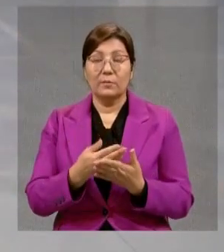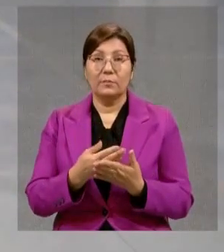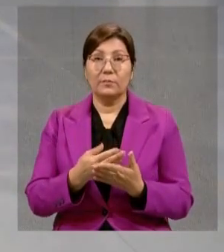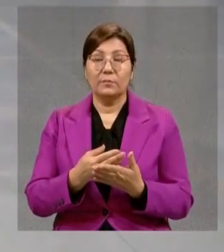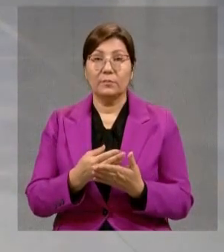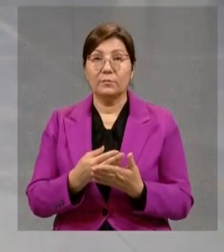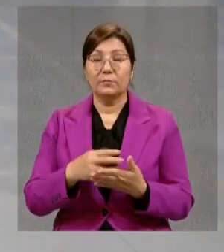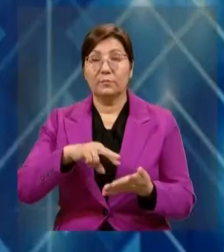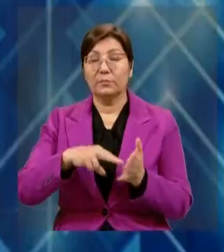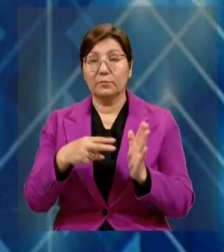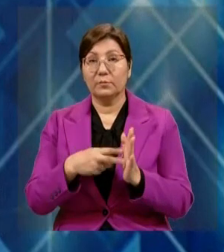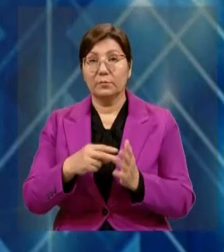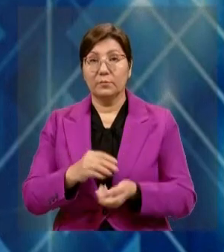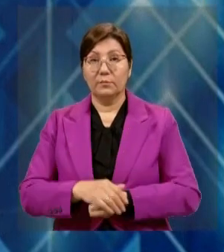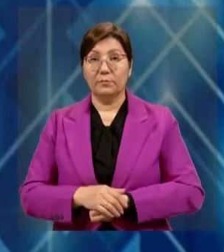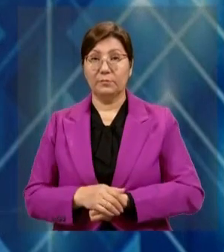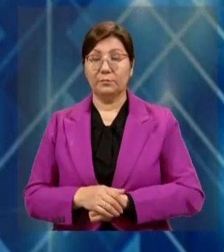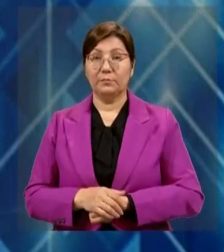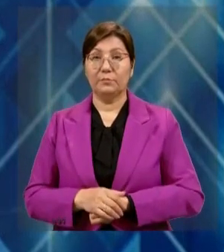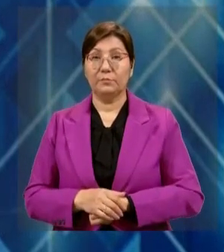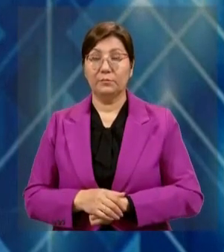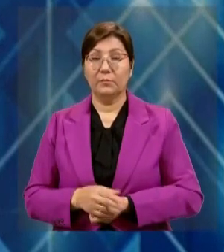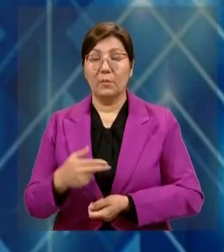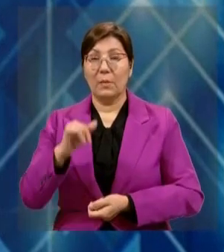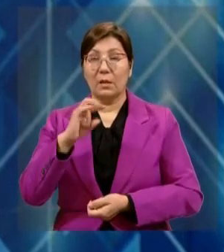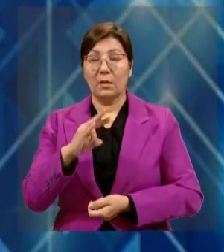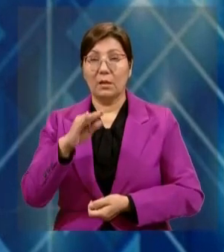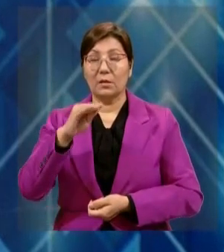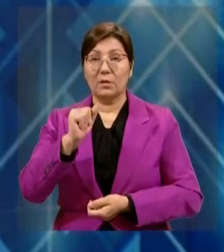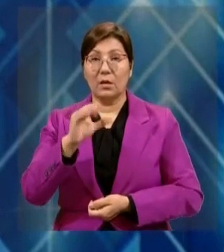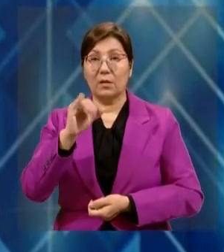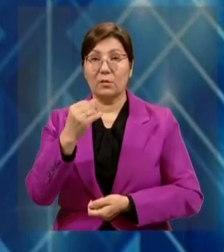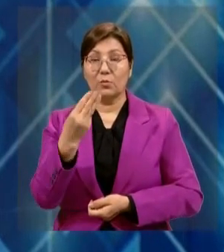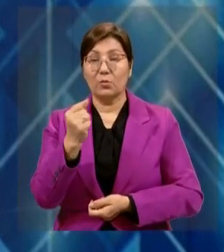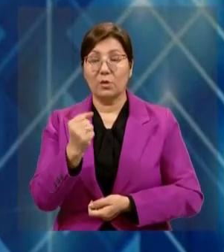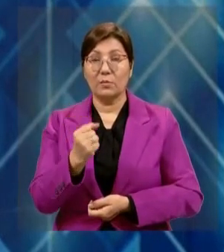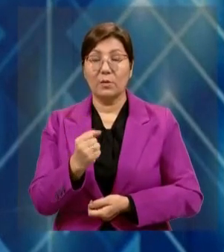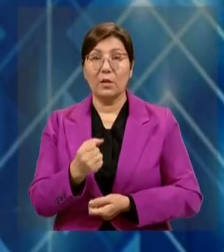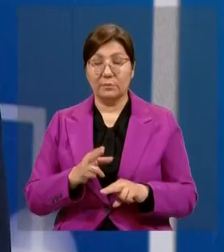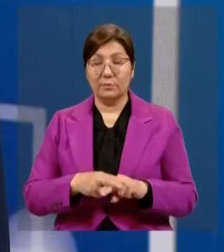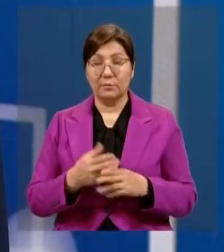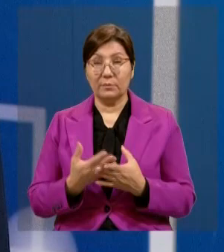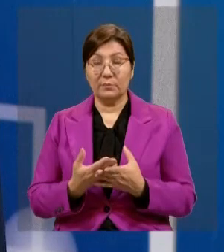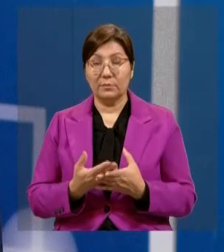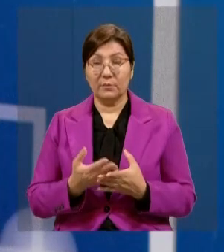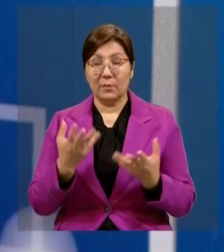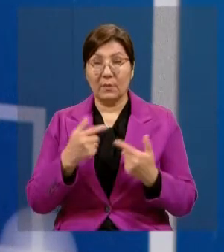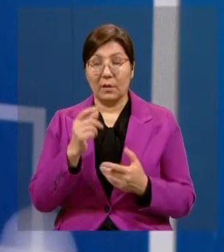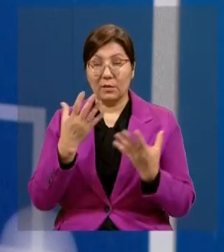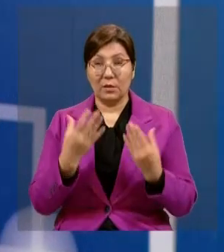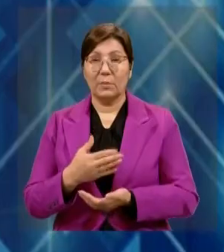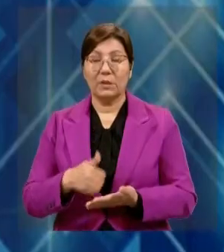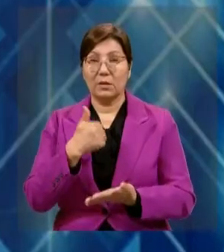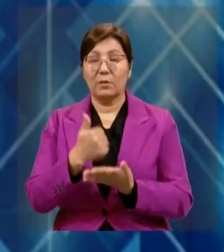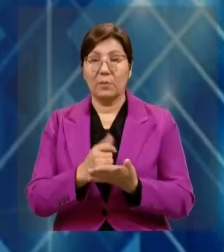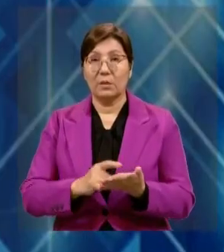біз асып түсуге тырысамыз. Осы дін жасушасының жетіспеушілігімен жыл сайын қанша адам тіркеледі сіздің орталыққа? Біздің басты